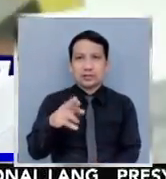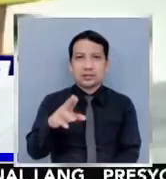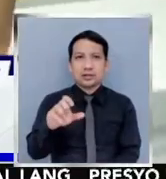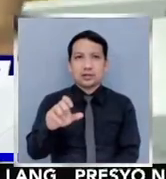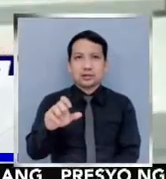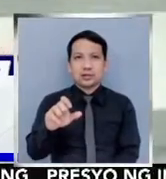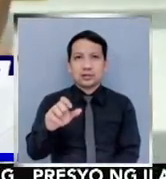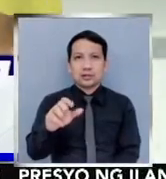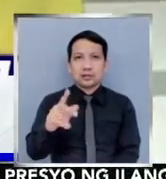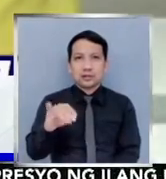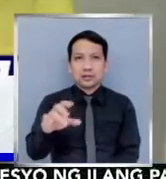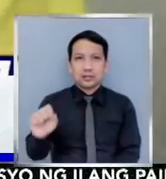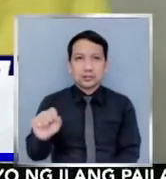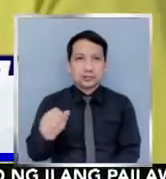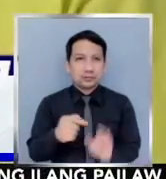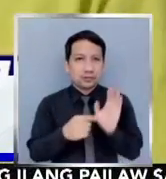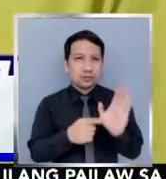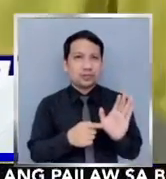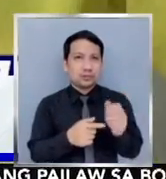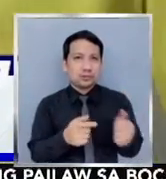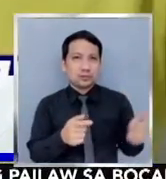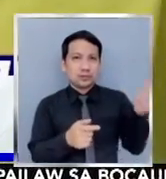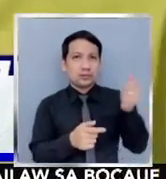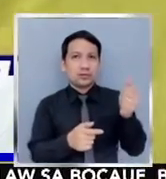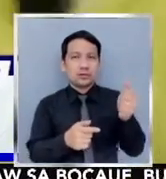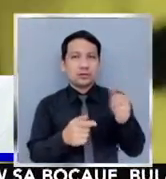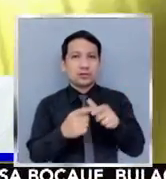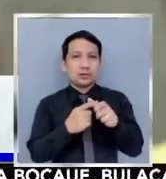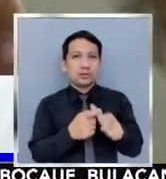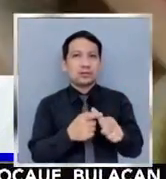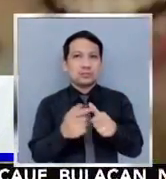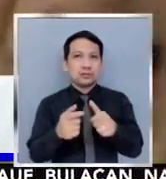Bukod sa mainstay runner siya sa Running Man Philippines,